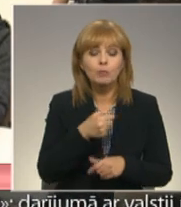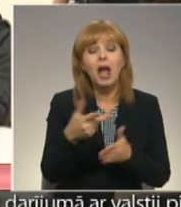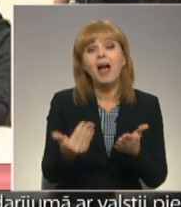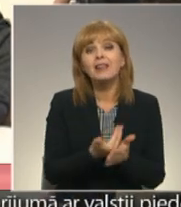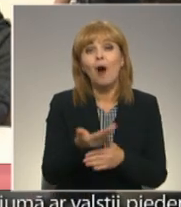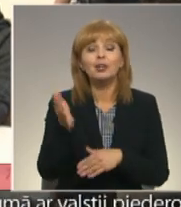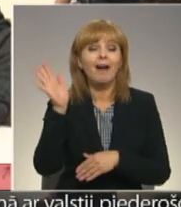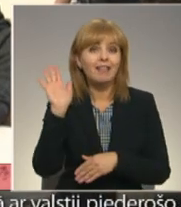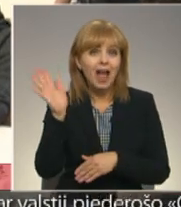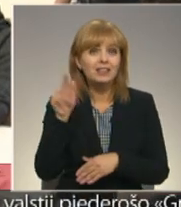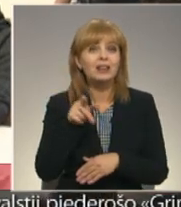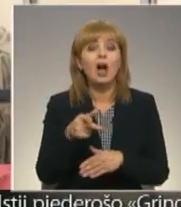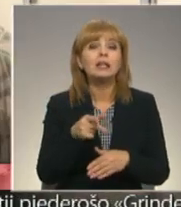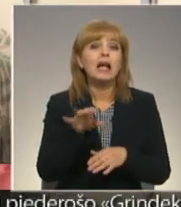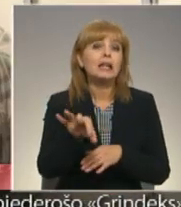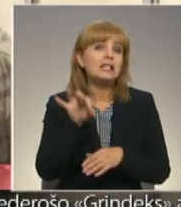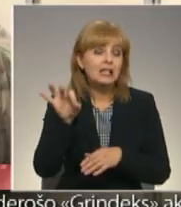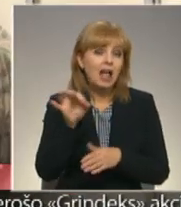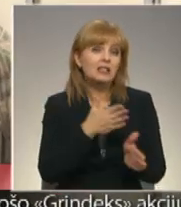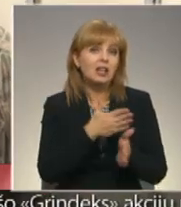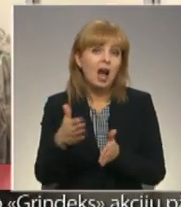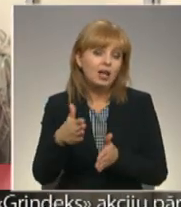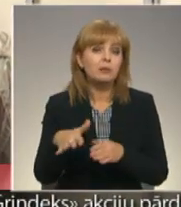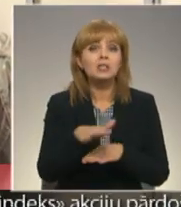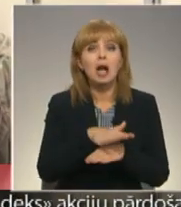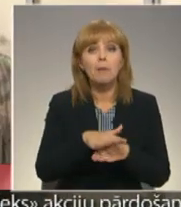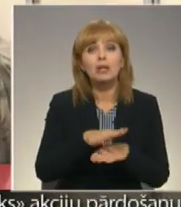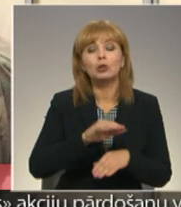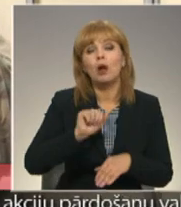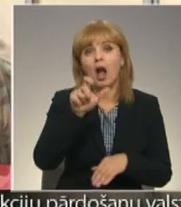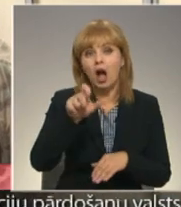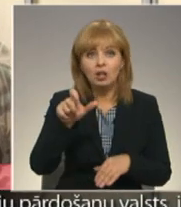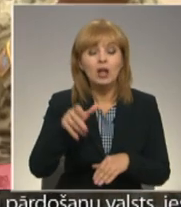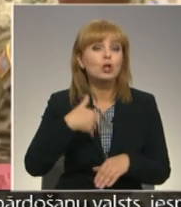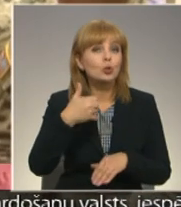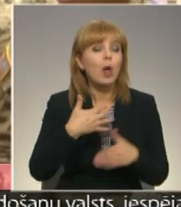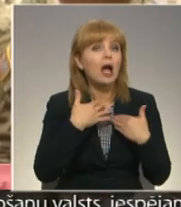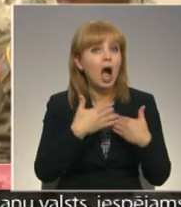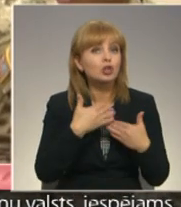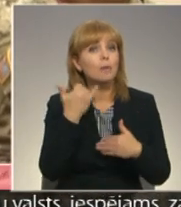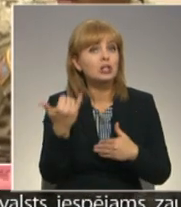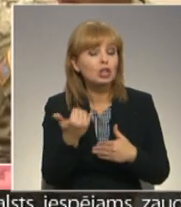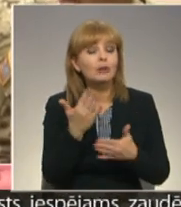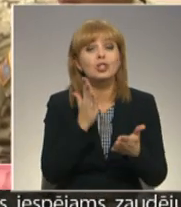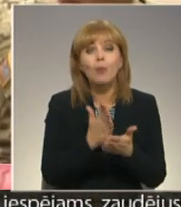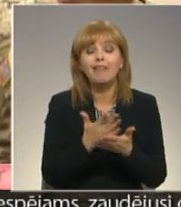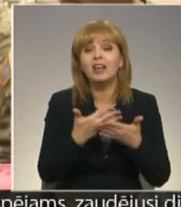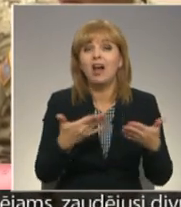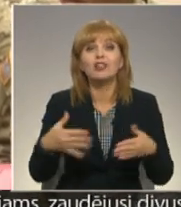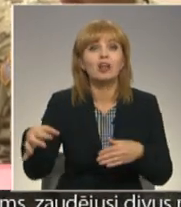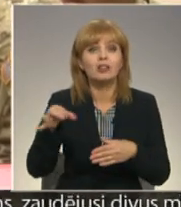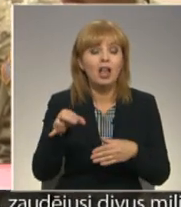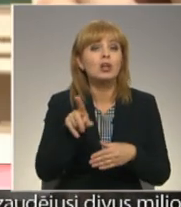gada lekcijās ir tas, ka tajās izlases kārtā piedalās arī sabiedroto karavīri. Skolānu atsaucība un ieinteresētība notiekošajā dažādos reģionos ir